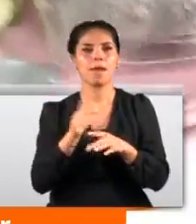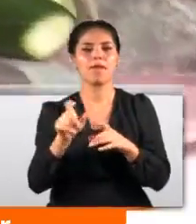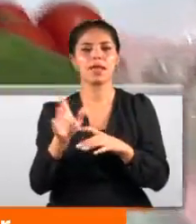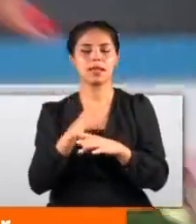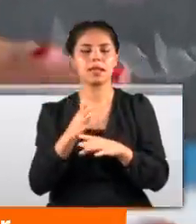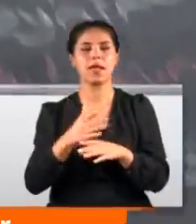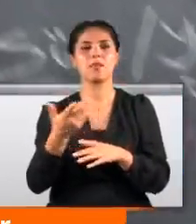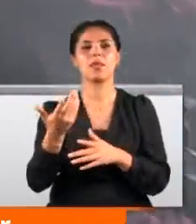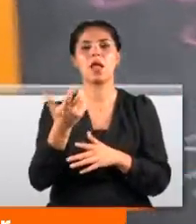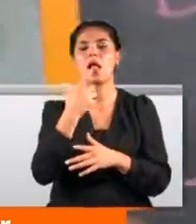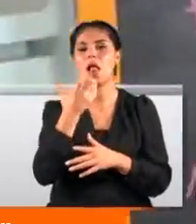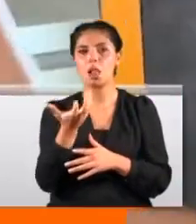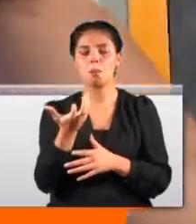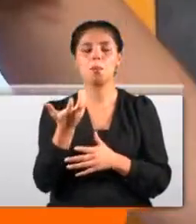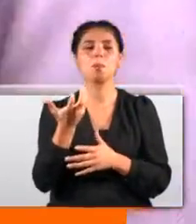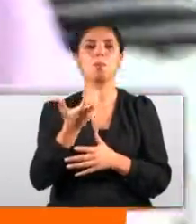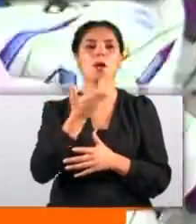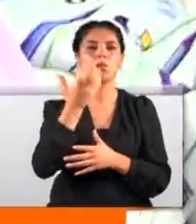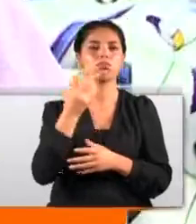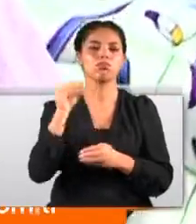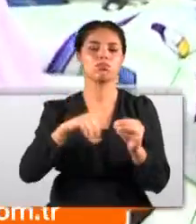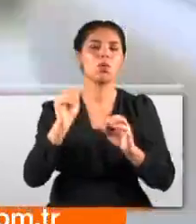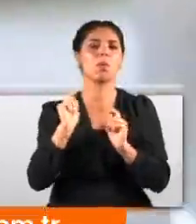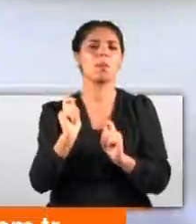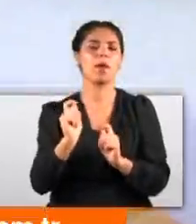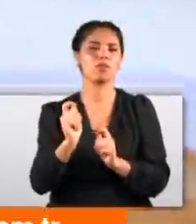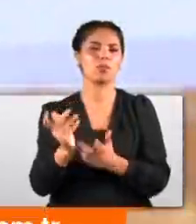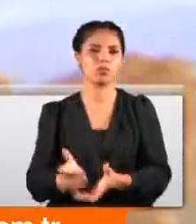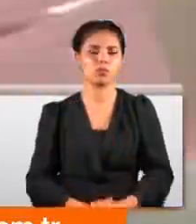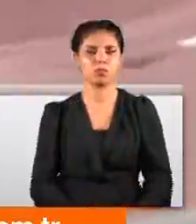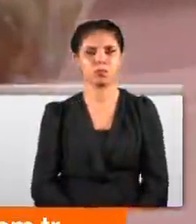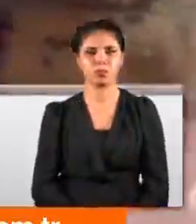gibi, salatalık gibi renk renk meyve sebzeler koymalıyız.